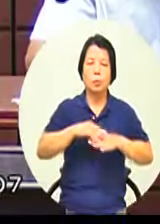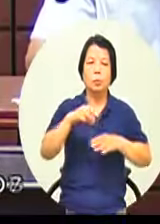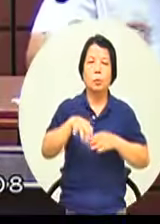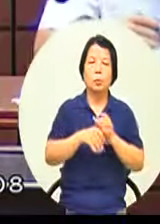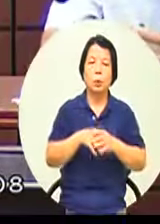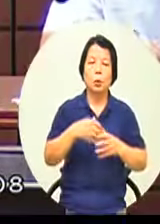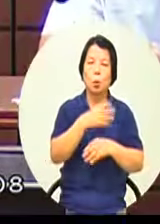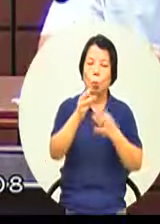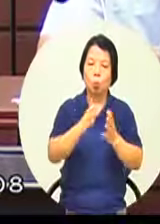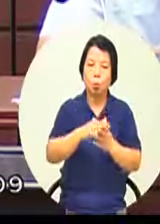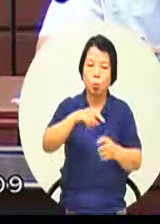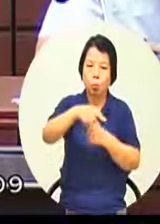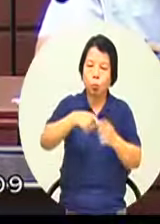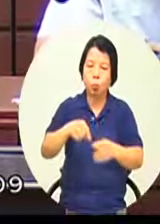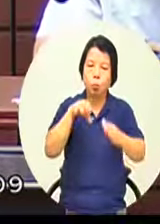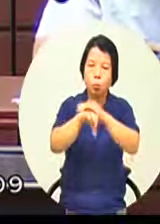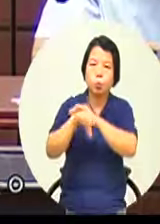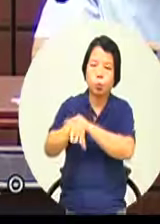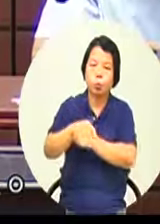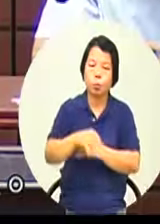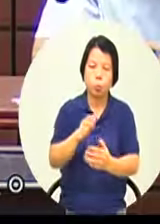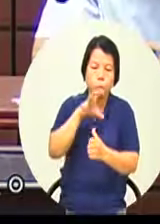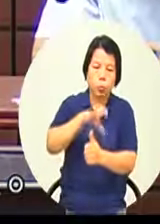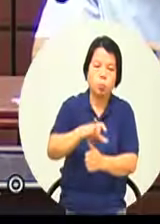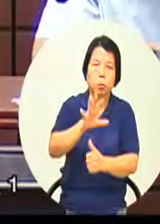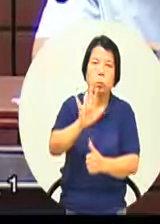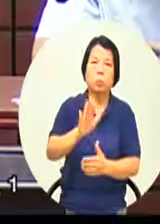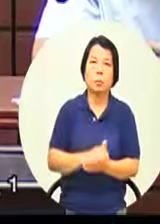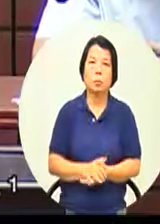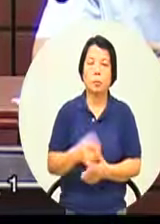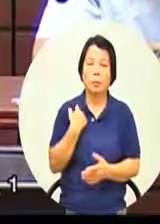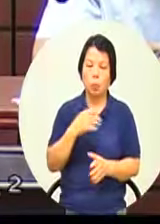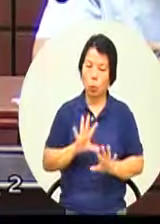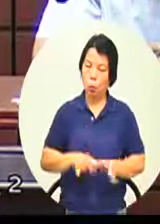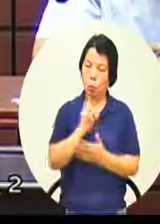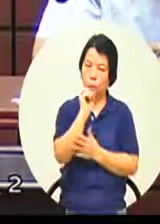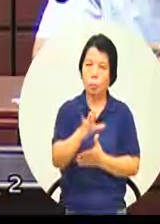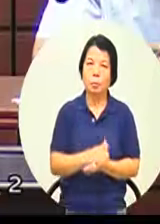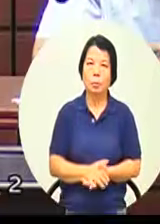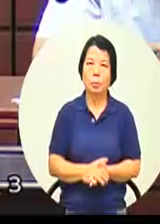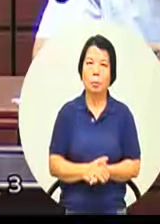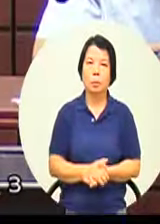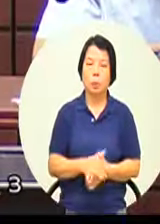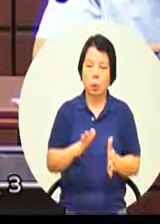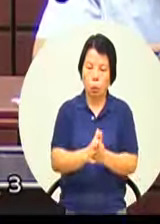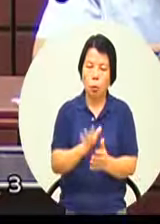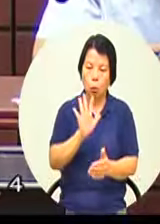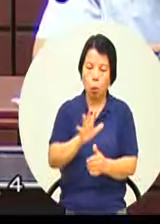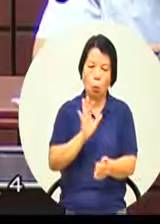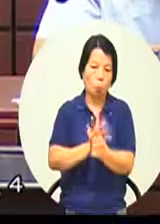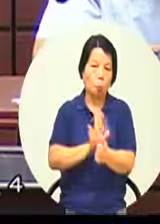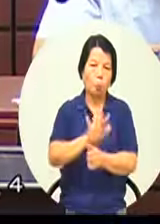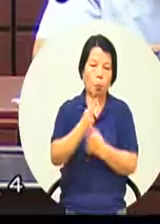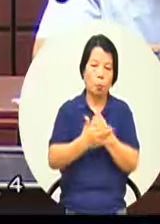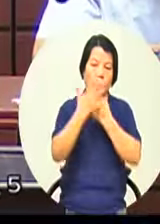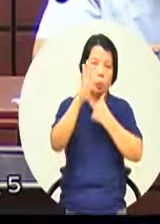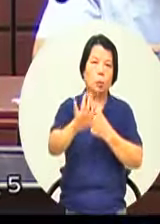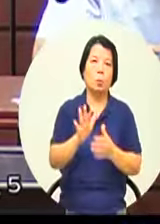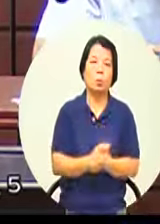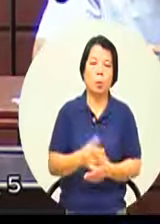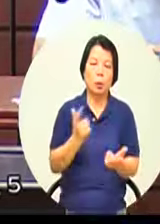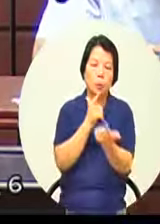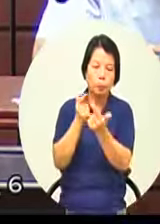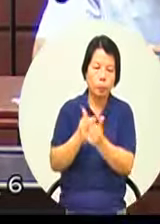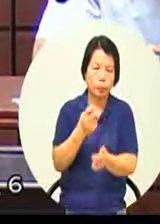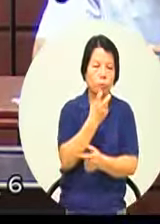方面，抑制的一些价钱呢，它确实，我凭良心讲，它确实有一些功能，但是因为它必须要配合